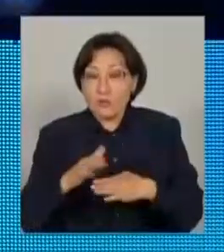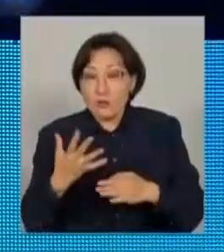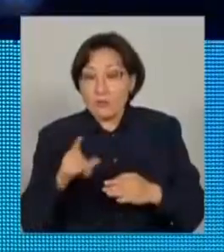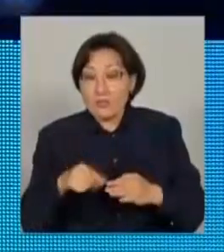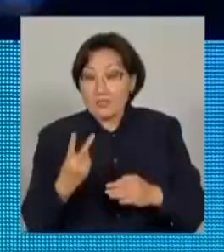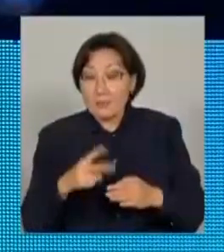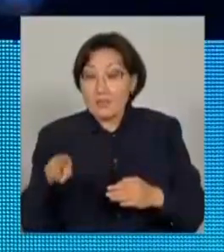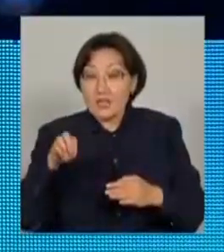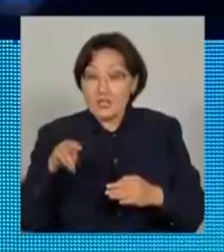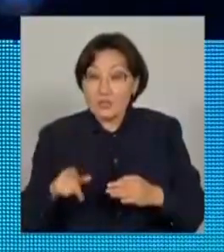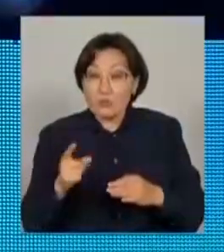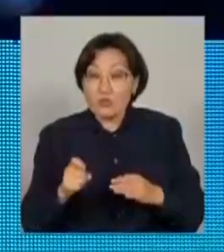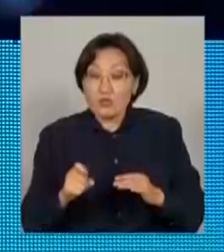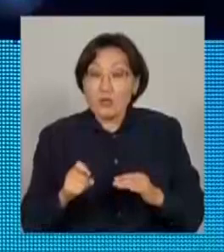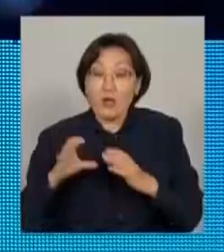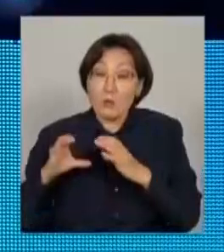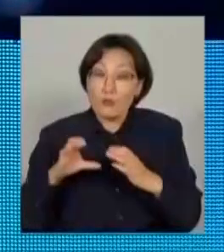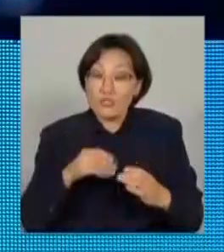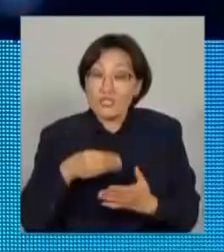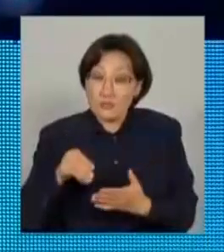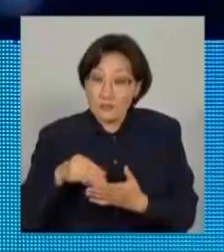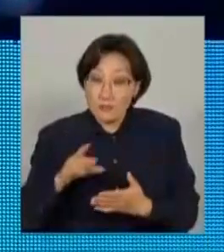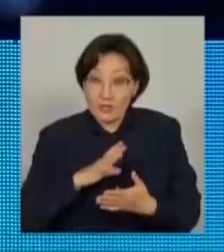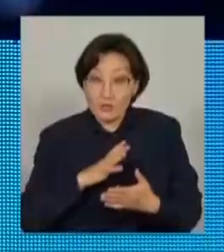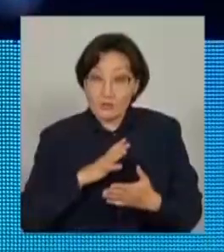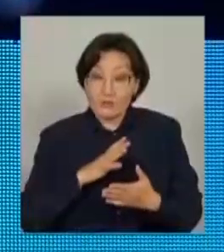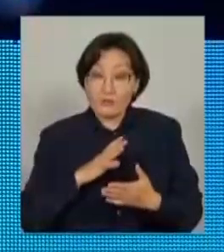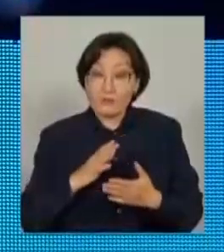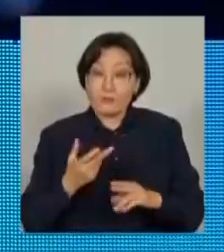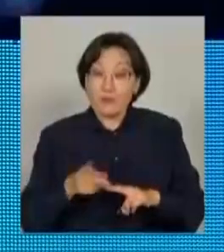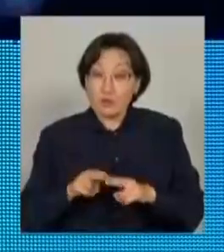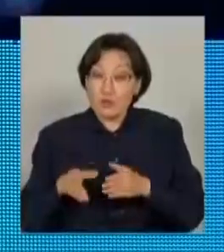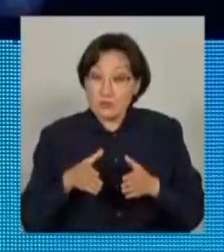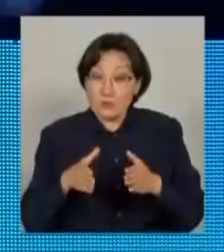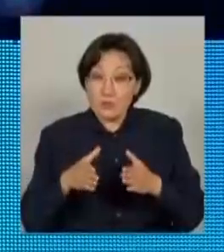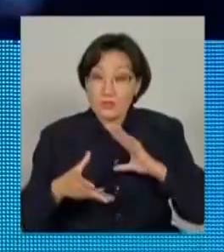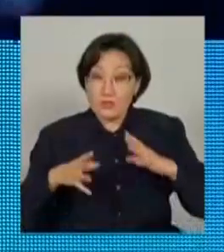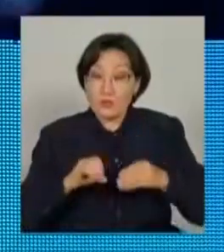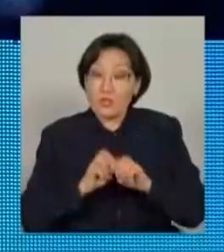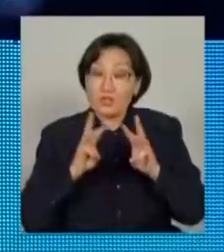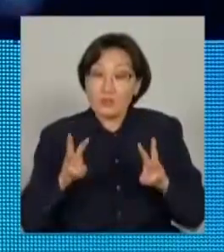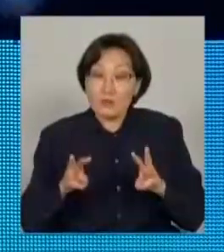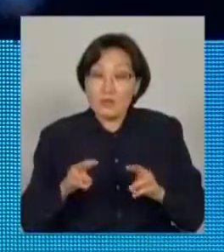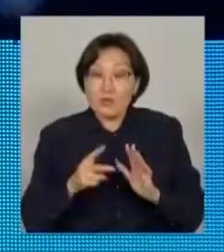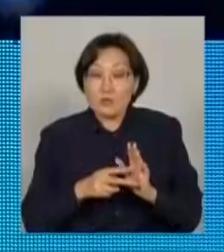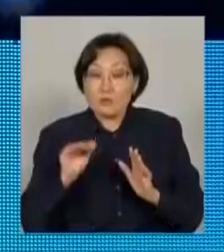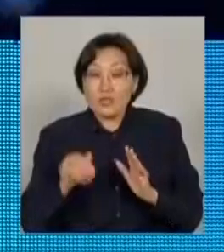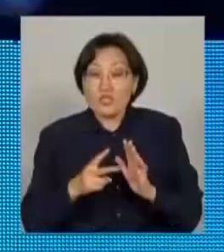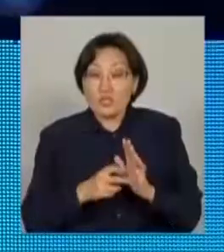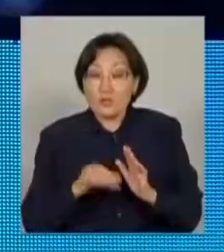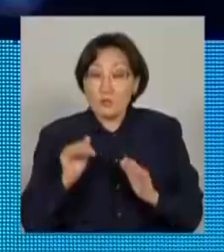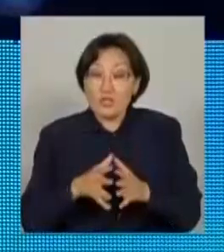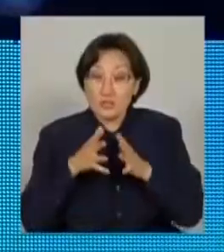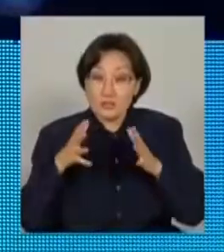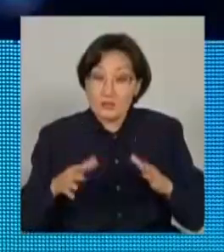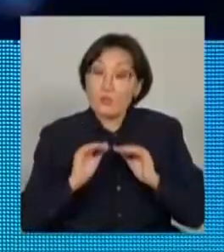миллиард теңгеге 100 автобус сатып алынды. Осы жылы жалпы қамту 7700 мыңнан